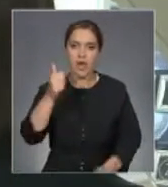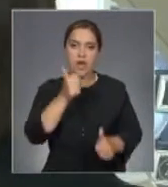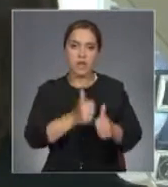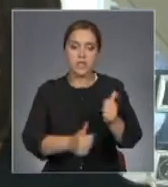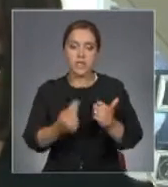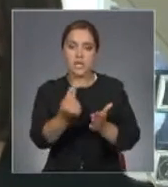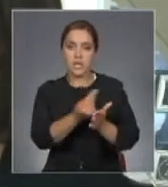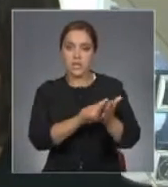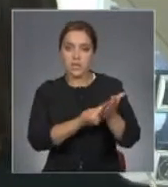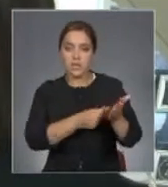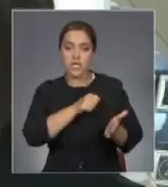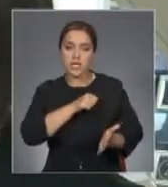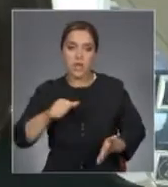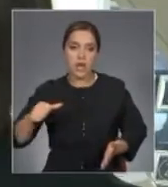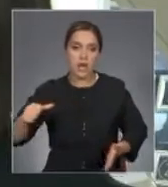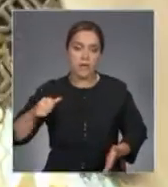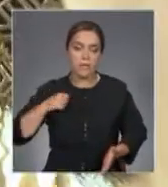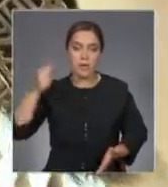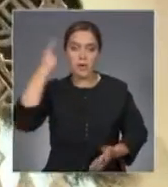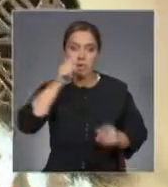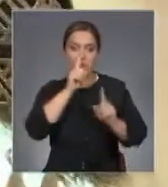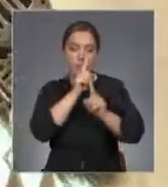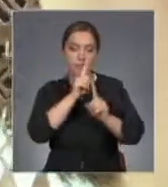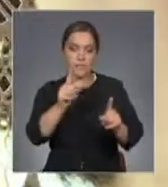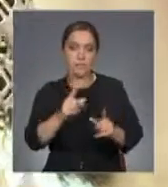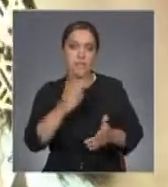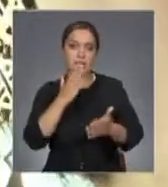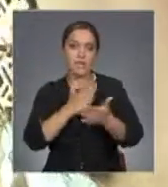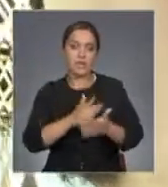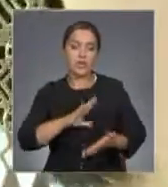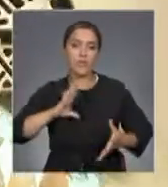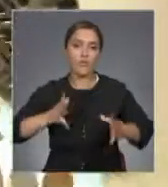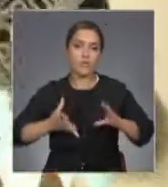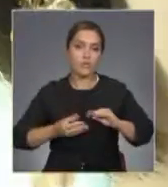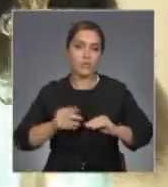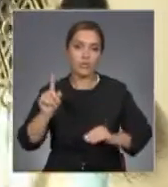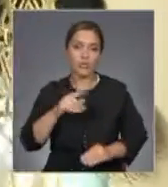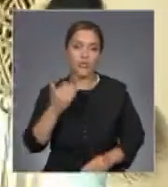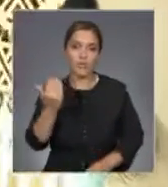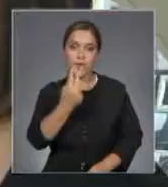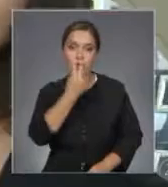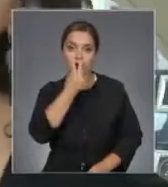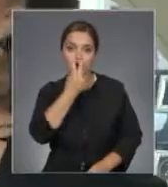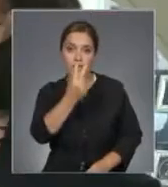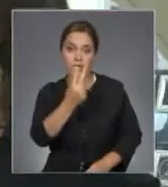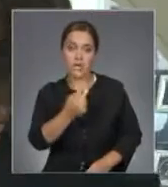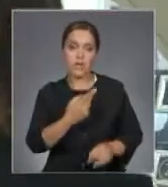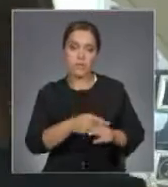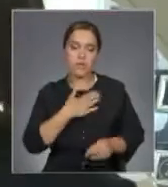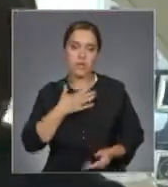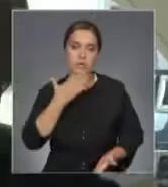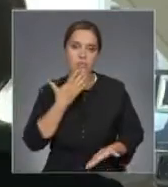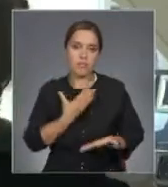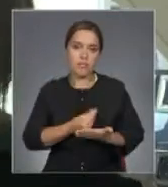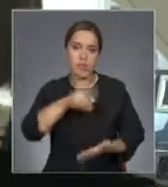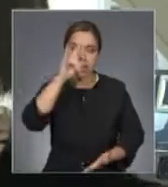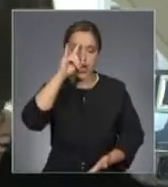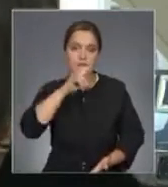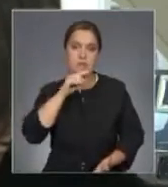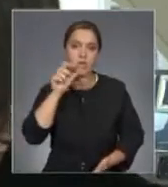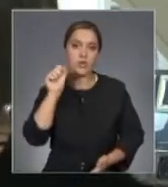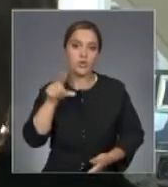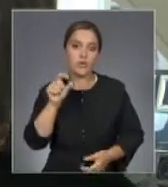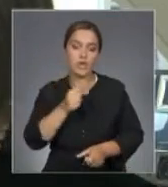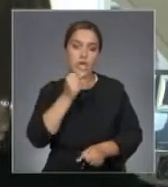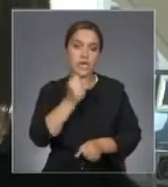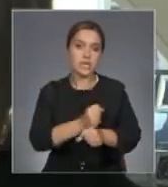эскизом, над каждым изделием. Все, что вот вы видите здесь на витрине, это наше казахстанское золото. Это